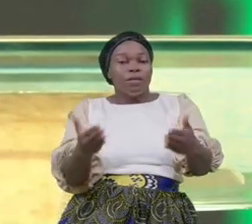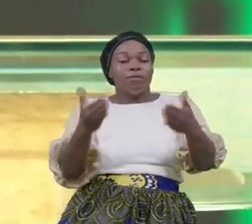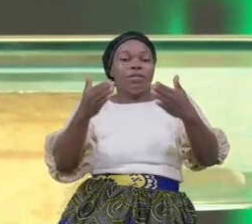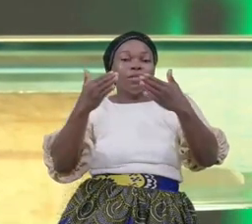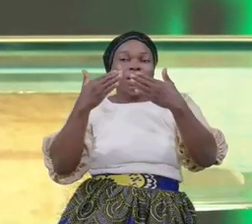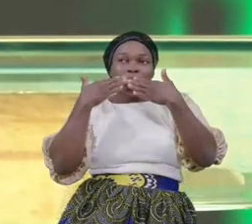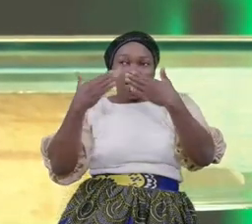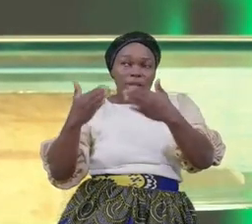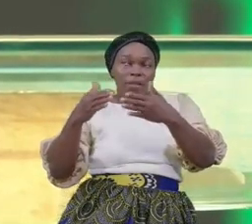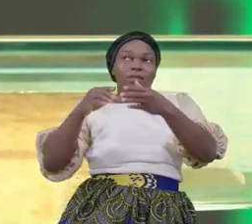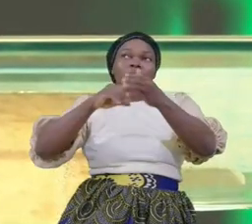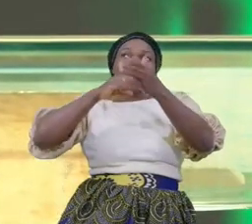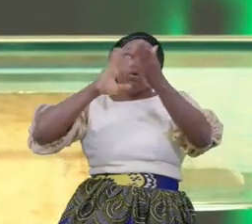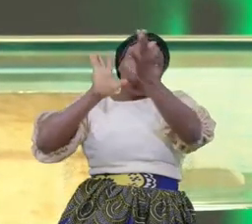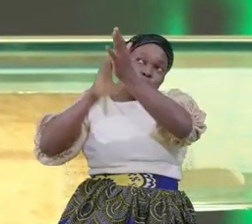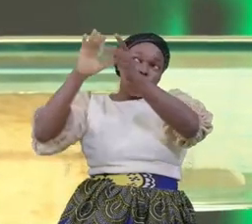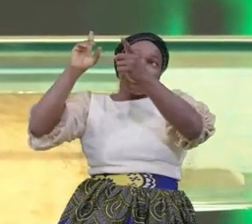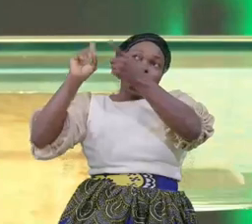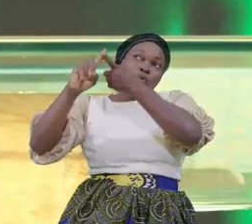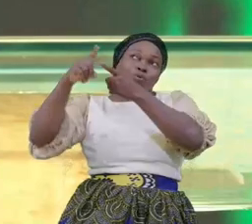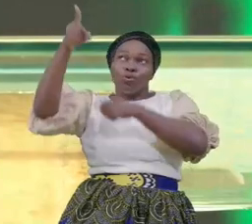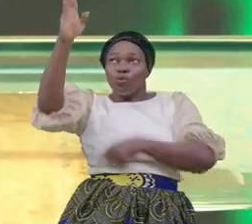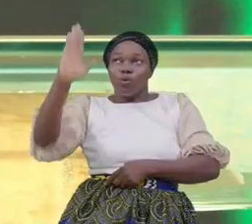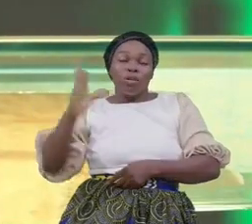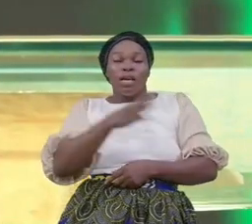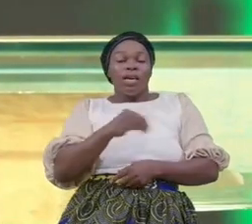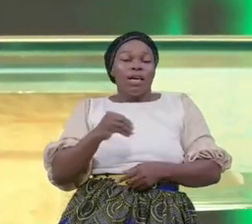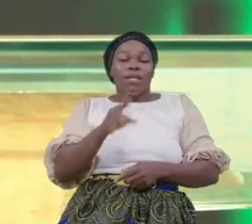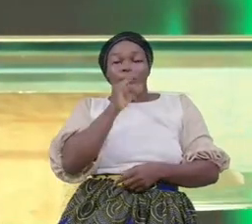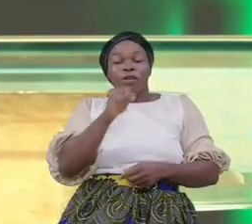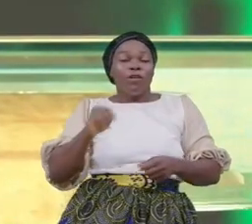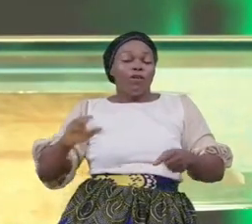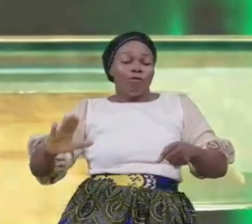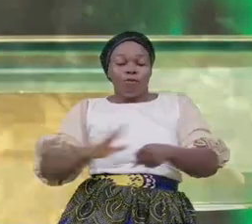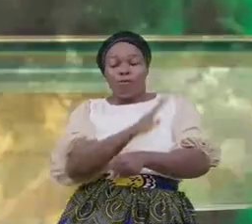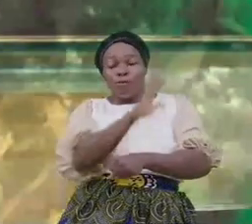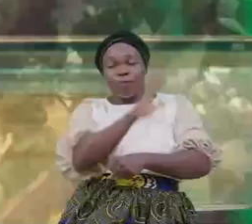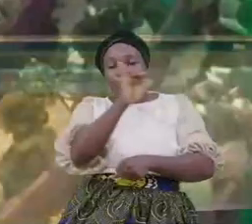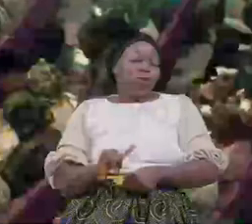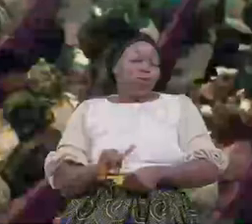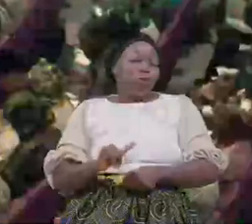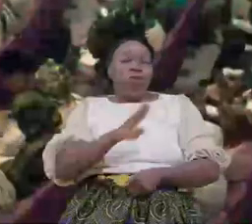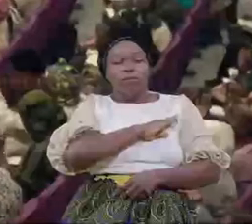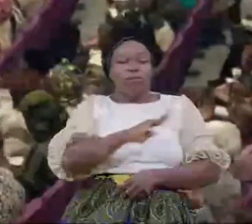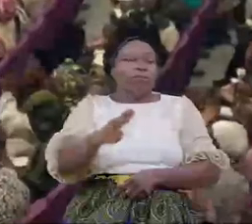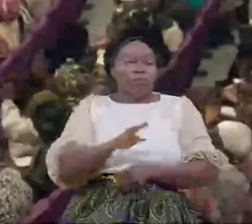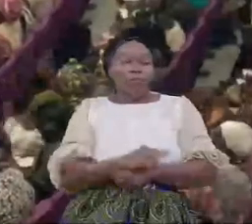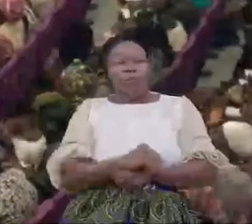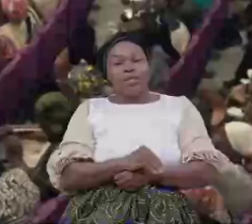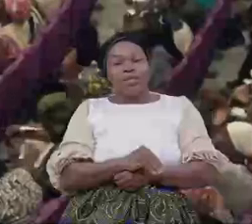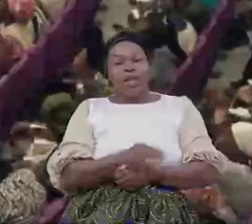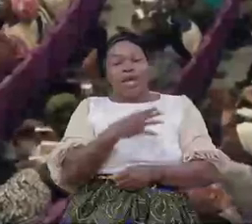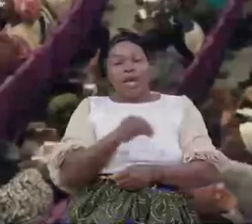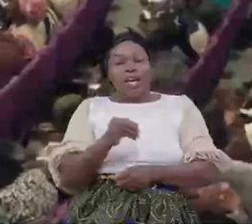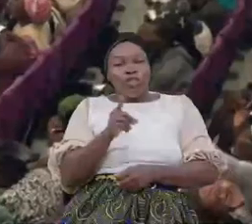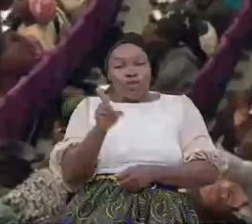promesse de Dieu, mais il fut fortifié par la foi, donna gloire à Dieu. Et ayant la pleine conviction, quelqu'un ce soir a la